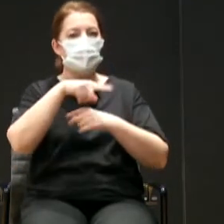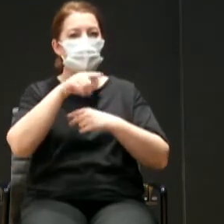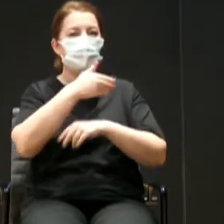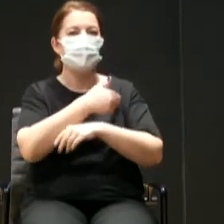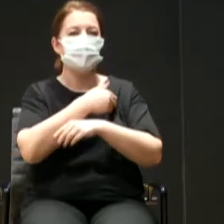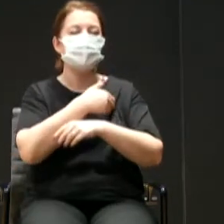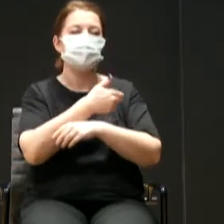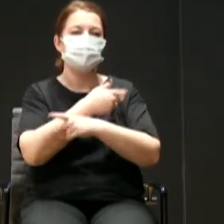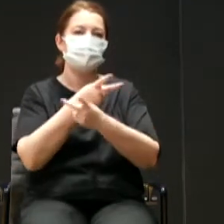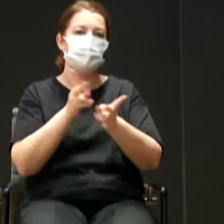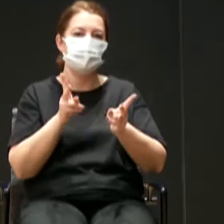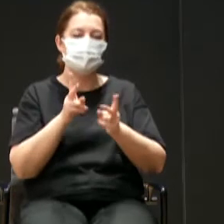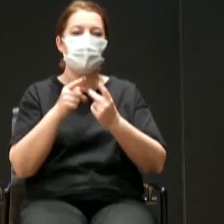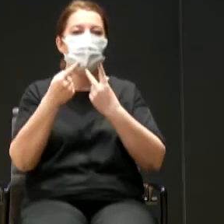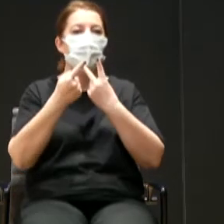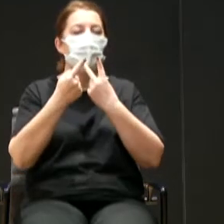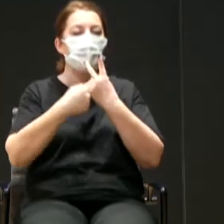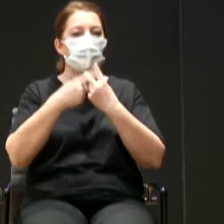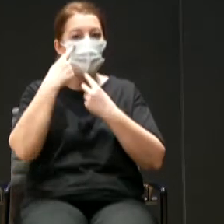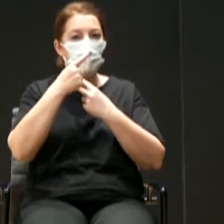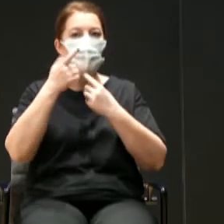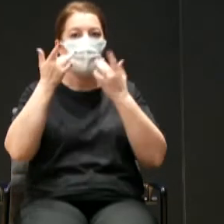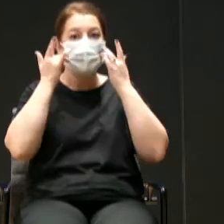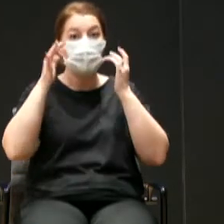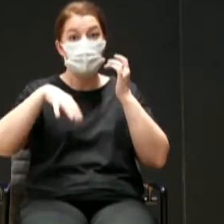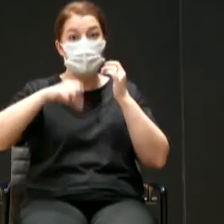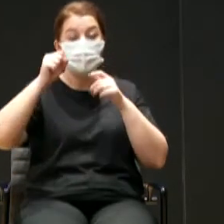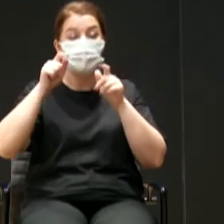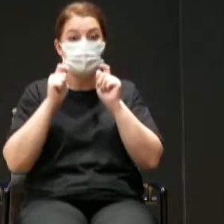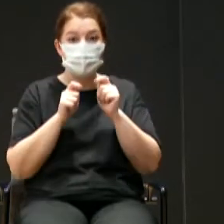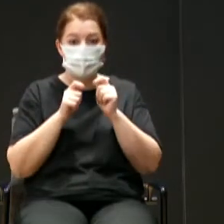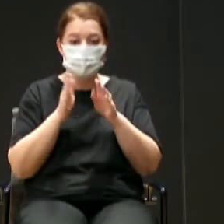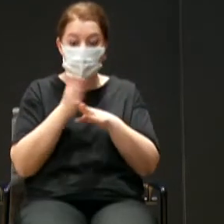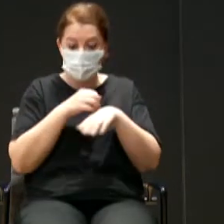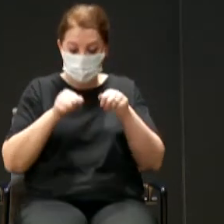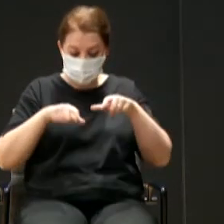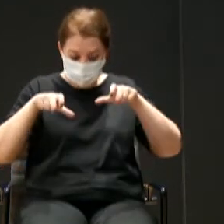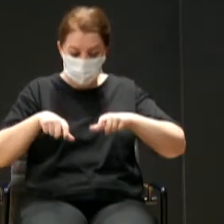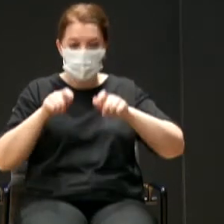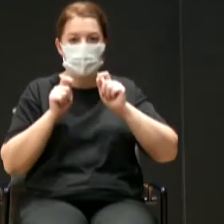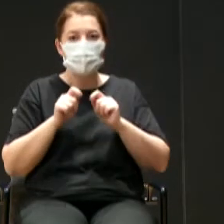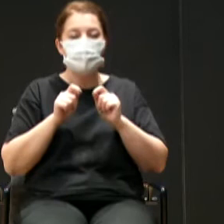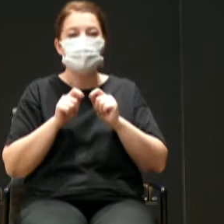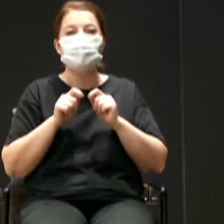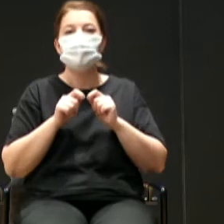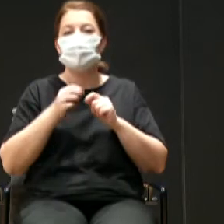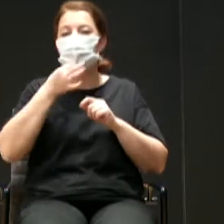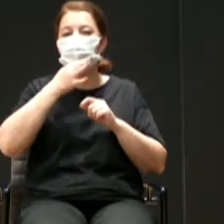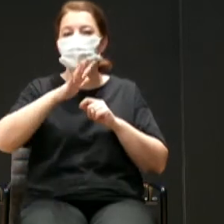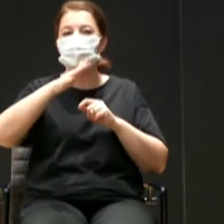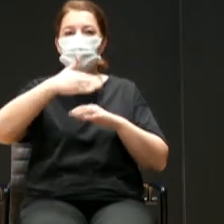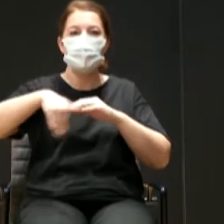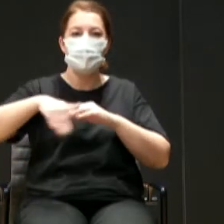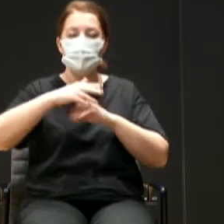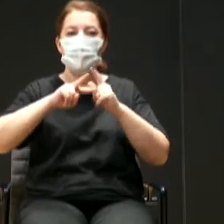sunduk. Yakuplu'ya kültür merkezi yapıyoruz. Pazar alanı yapıyoruz. Liman yoluna